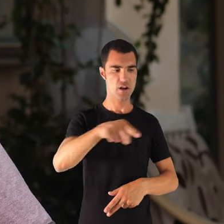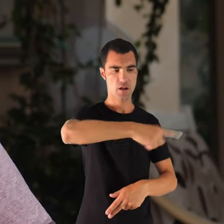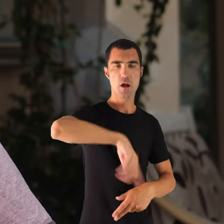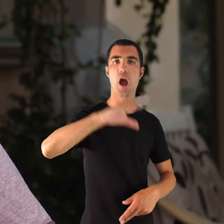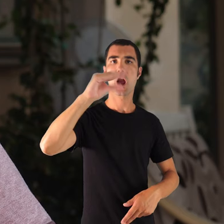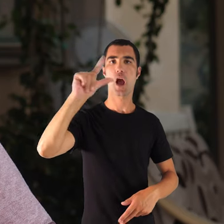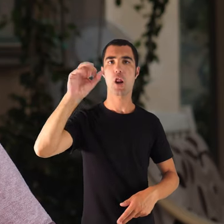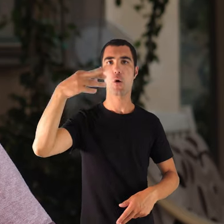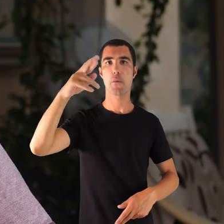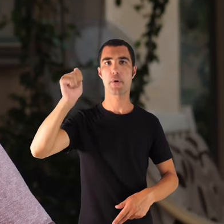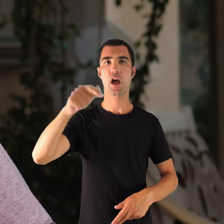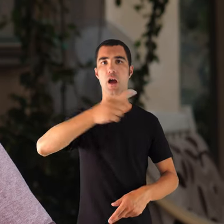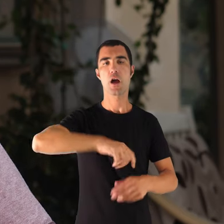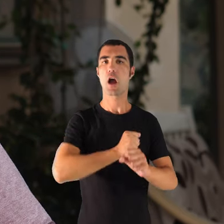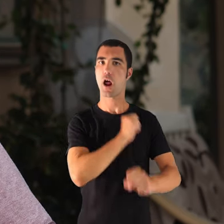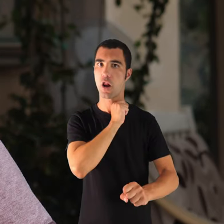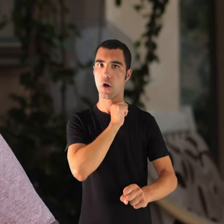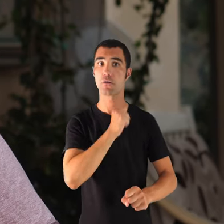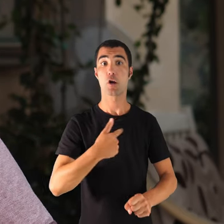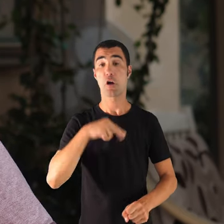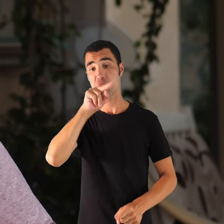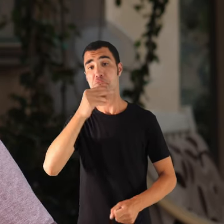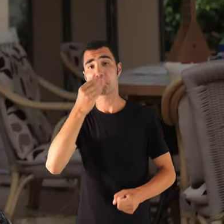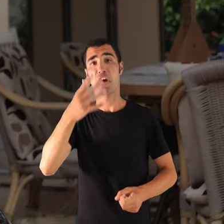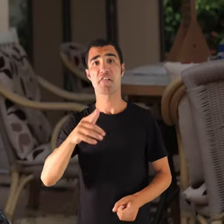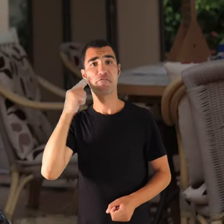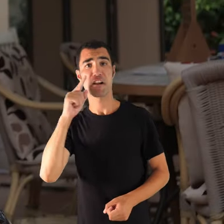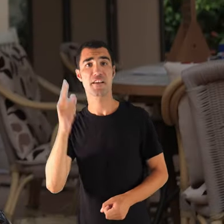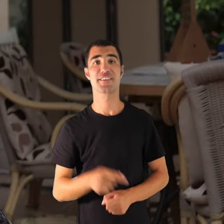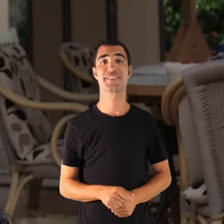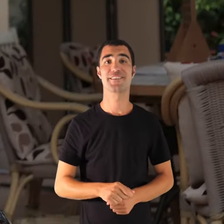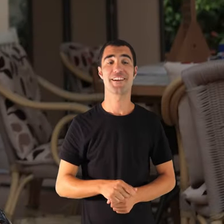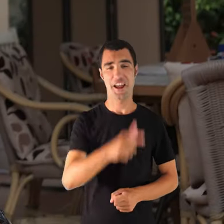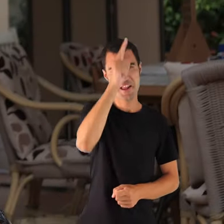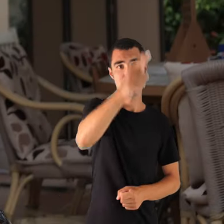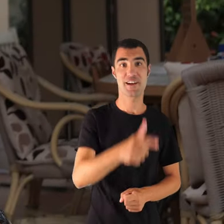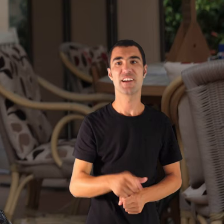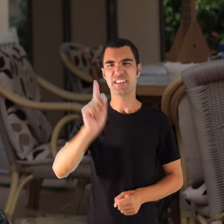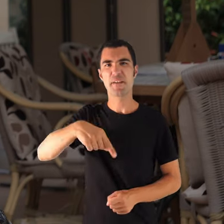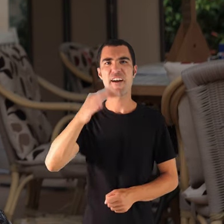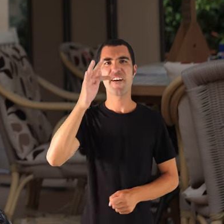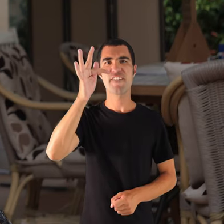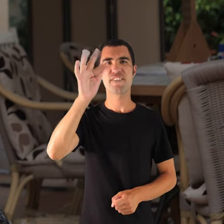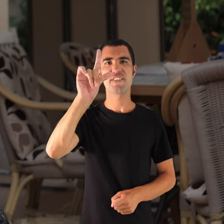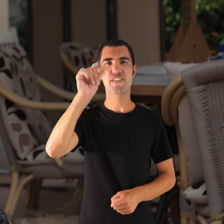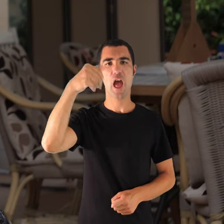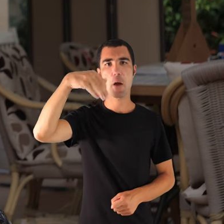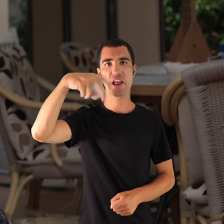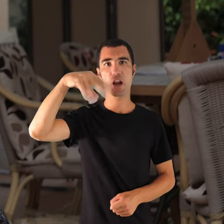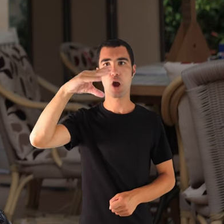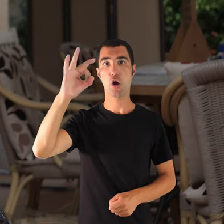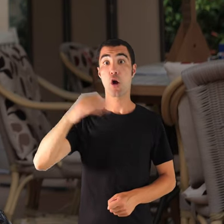Defensava bastant bé en Salamant, bastant bé, i els francès, doncs, també. El flamenco agafàvem tots, es